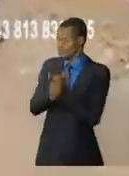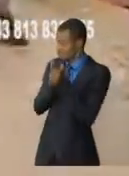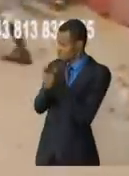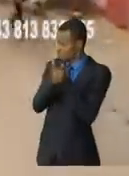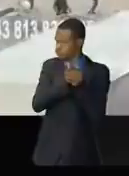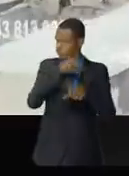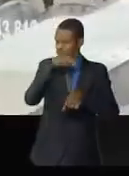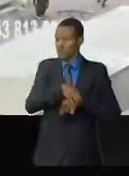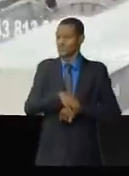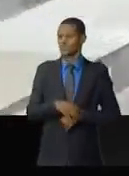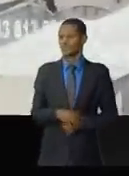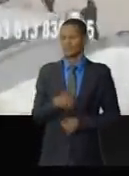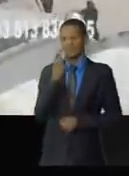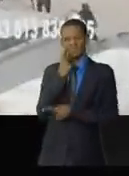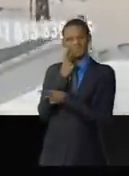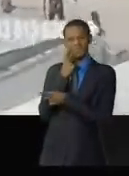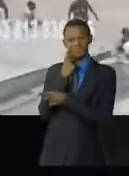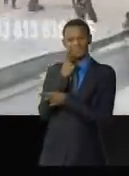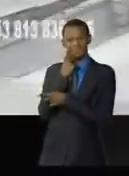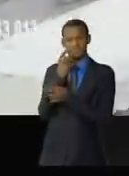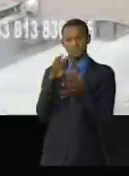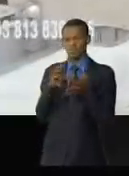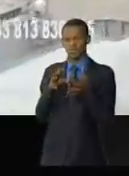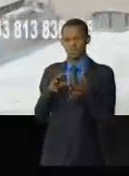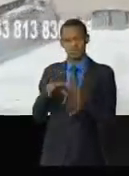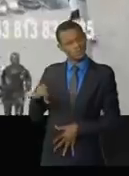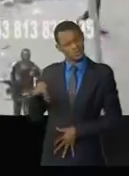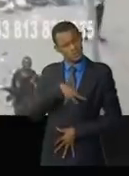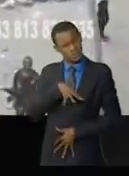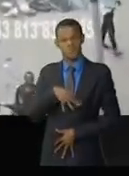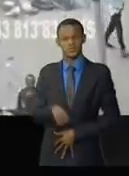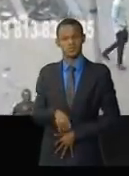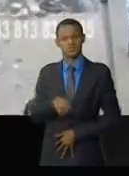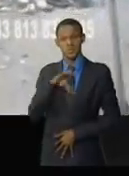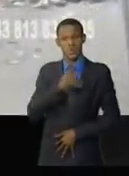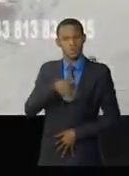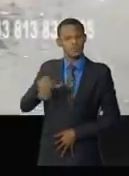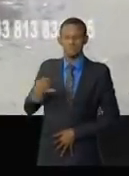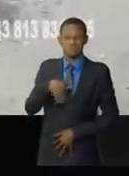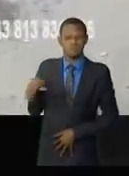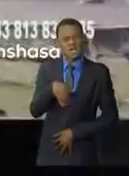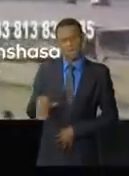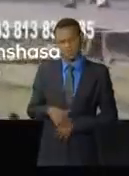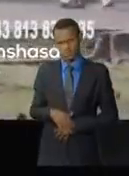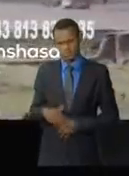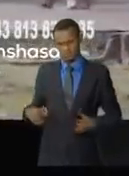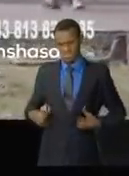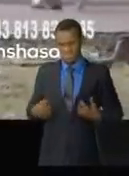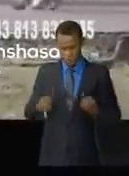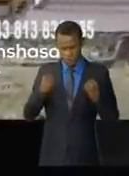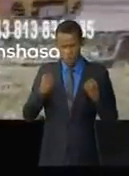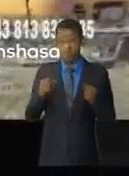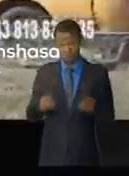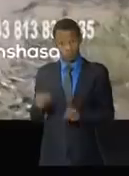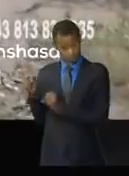sont insoutenables en plein cœur de Kinshasa, dans la commune de Barumbu. Ces jeunes sont une énergie à capitaliser et le chef de l'État s'y